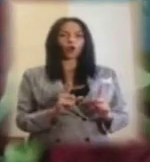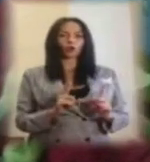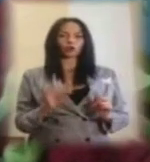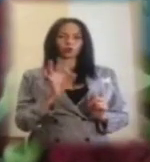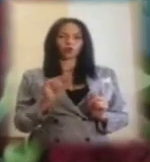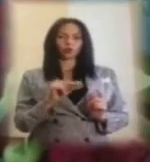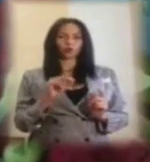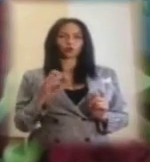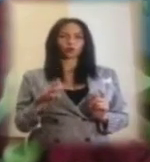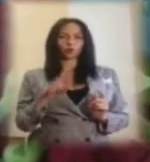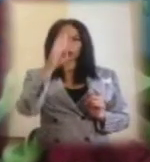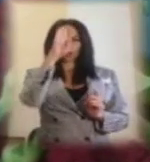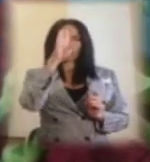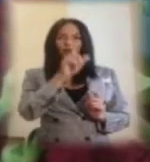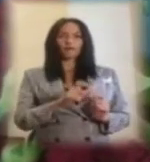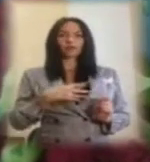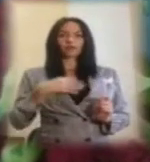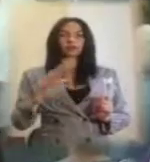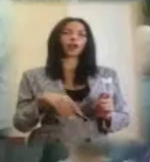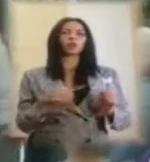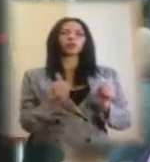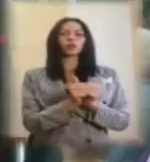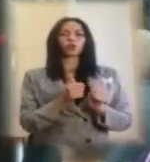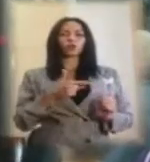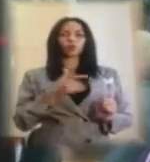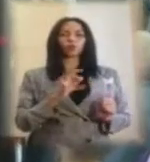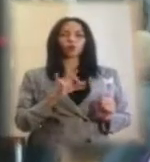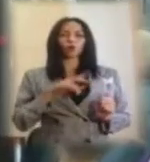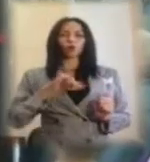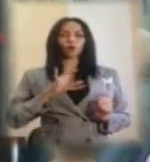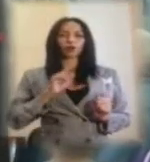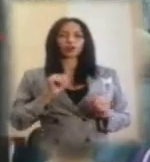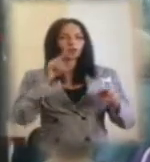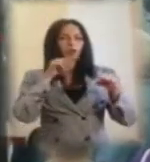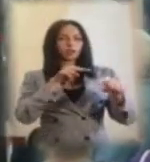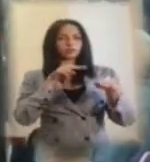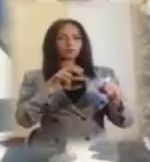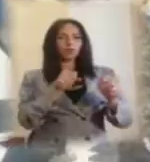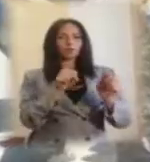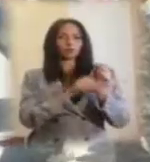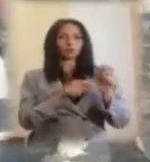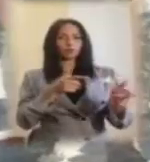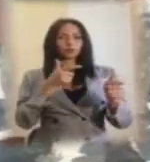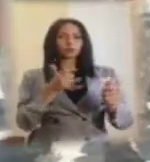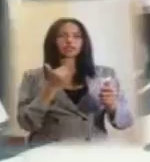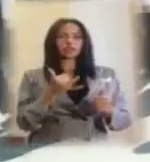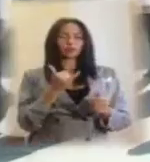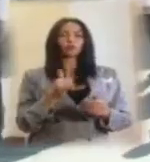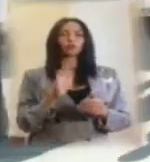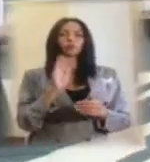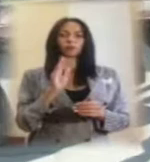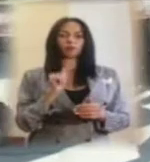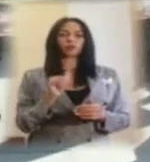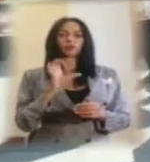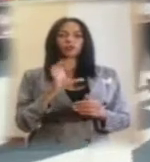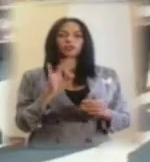Він загинув неподалік Горлівки від кулі снайпера. Сьогодні в Херсоні попрощалися з сержантом 53-ї механізованої бригади